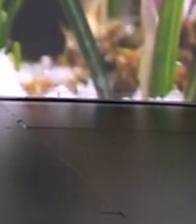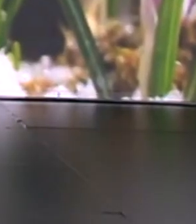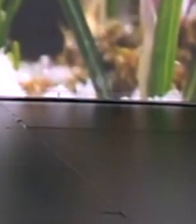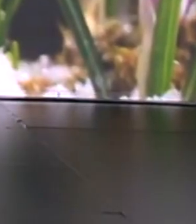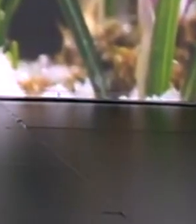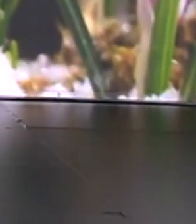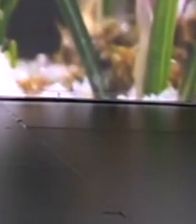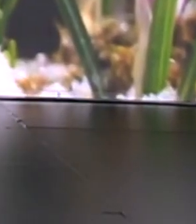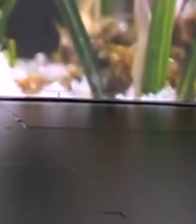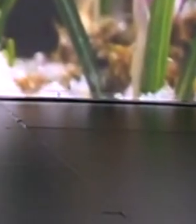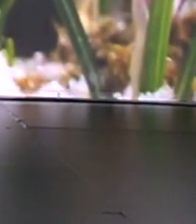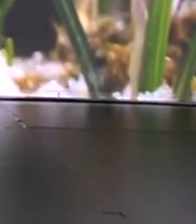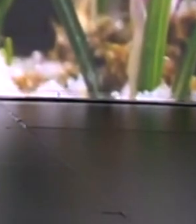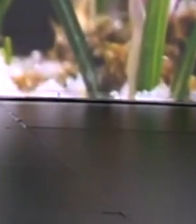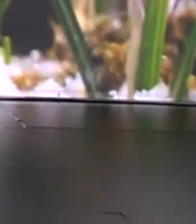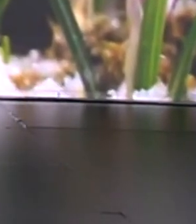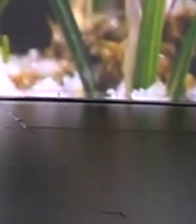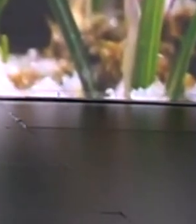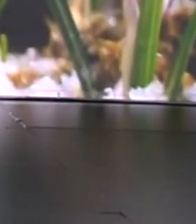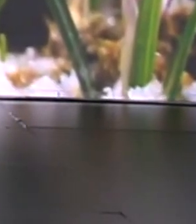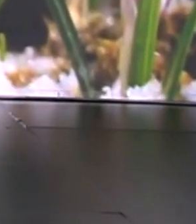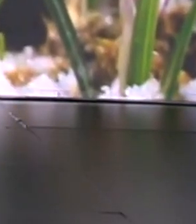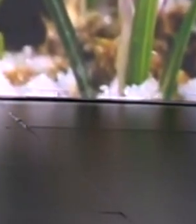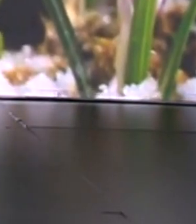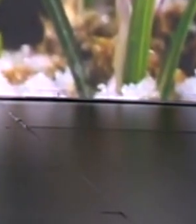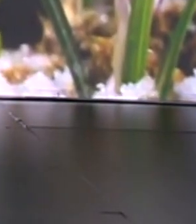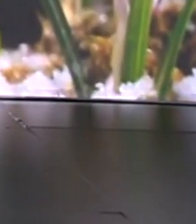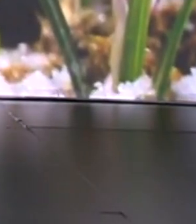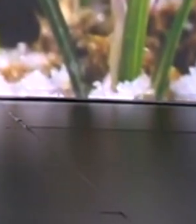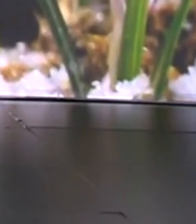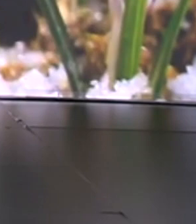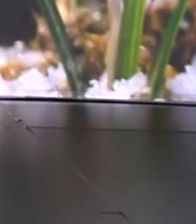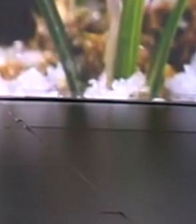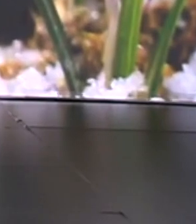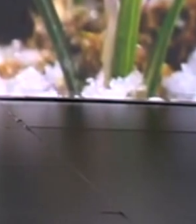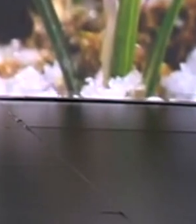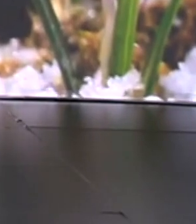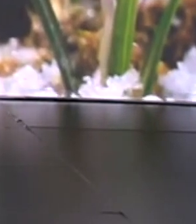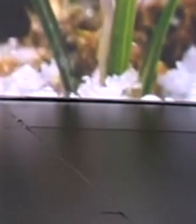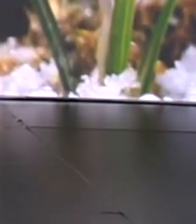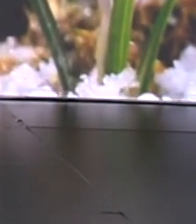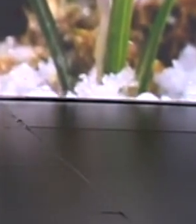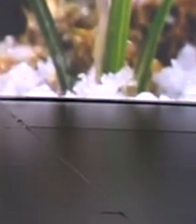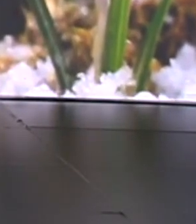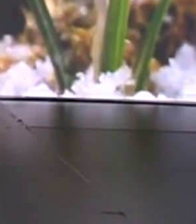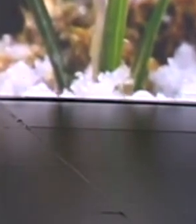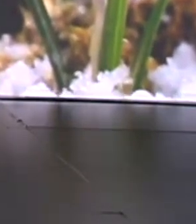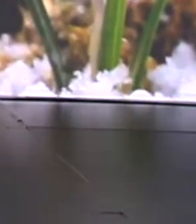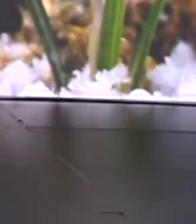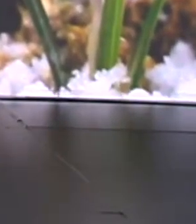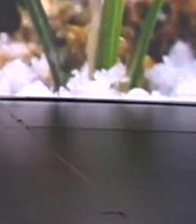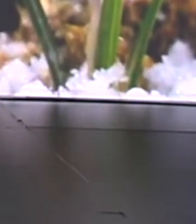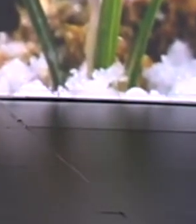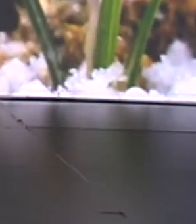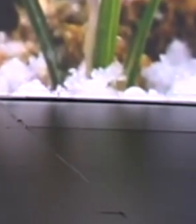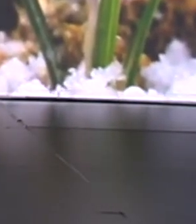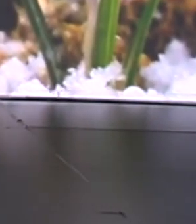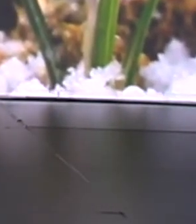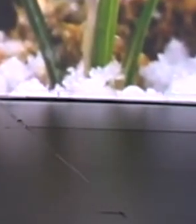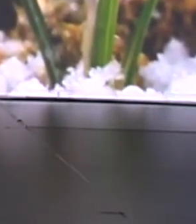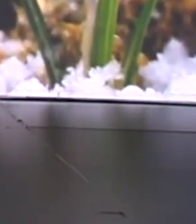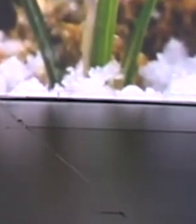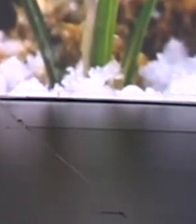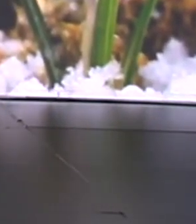жауады, Жезқазғанда күн ала бұлтты, күндіз 0-2-3, түнде 10-12 градус төмен болады. Шығыста жауын шашынсыз, сынап